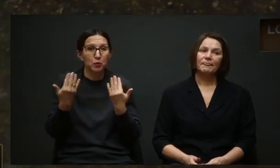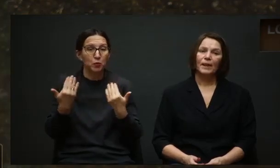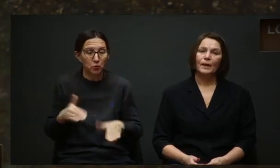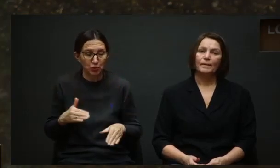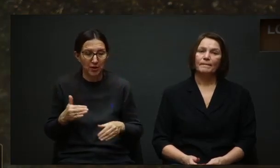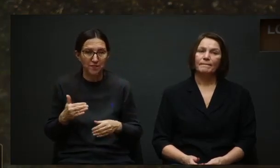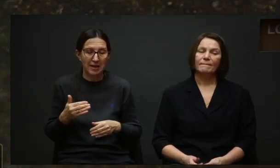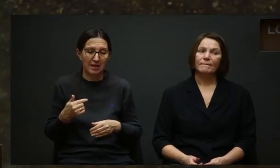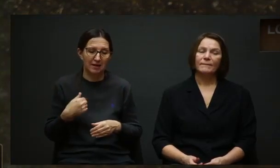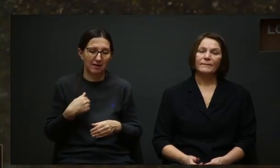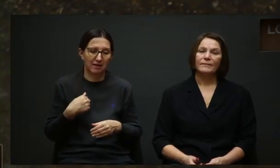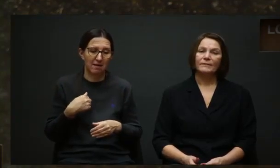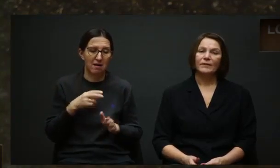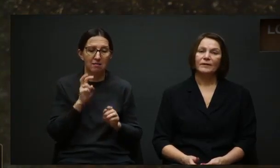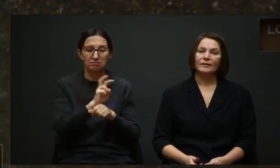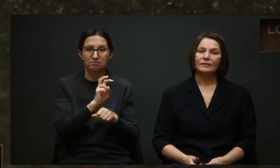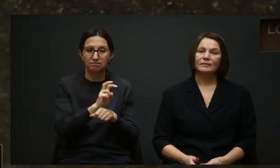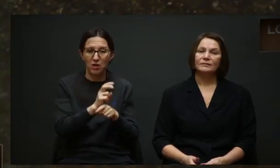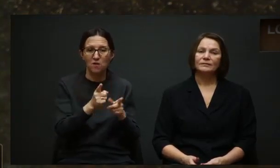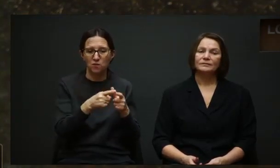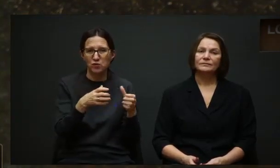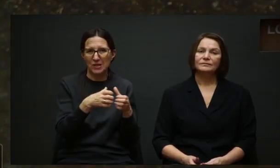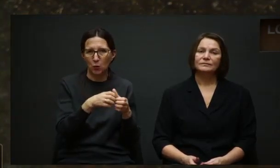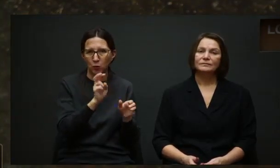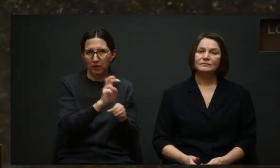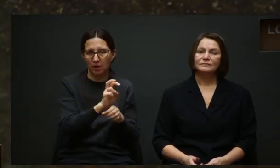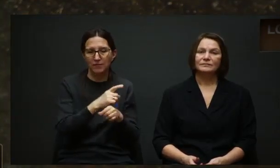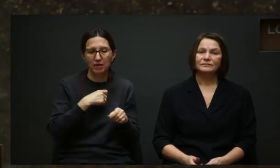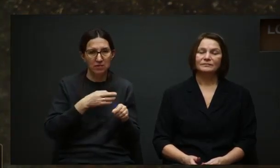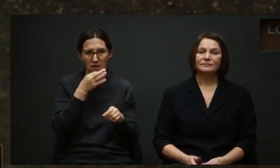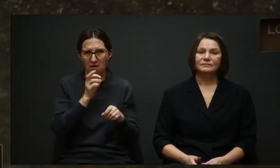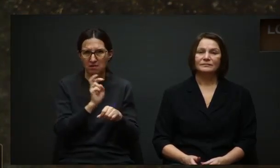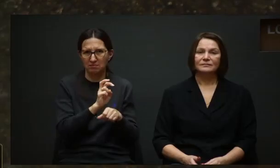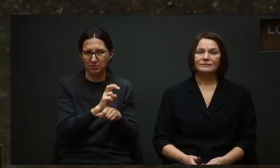Я вот занимался в студии, я довольно рано начал